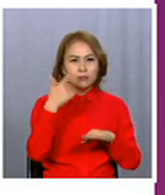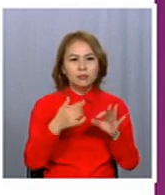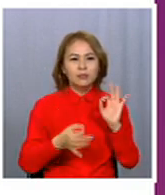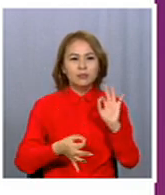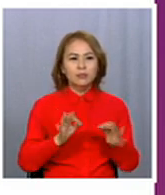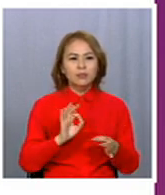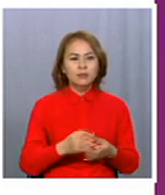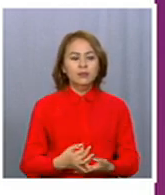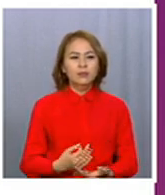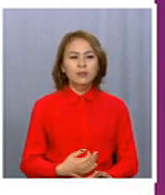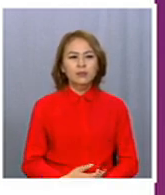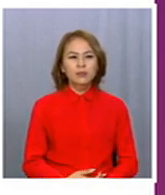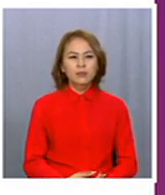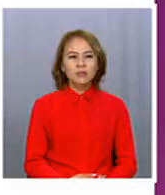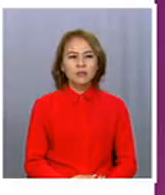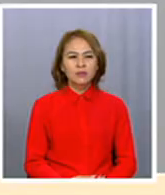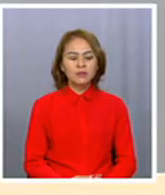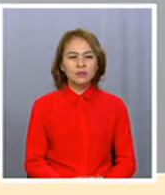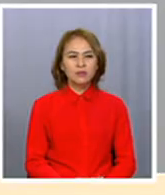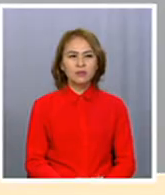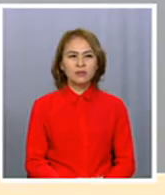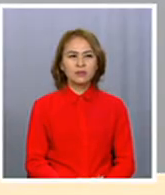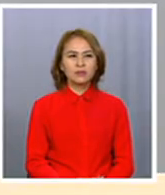соблюдать грамматические нормы.